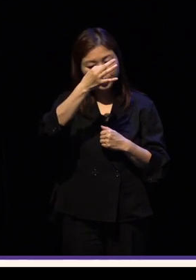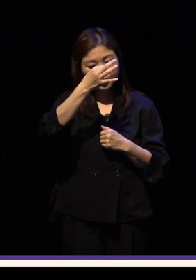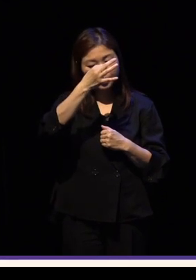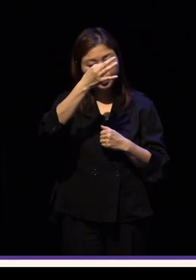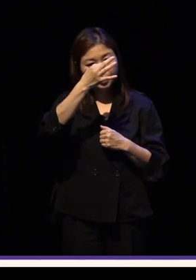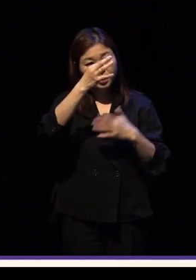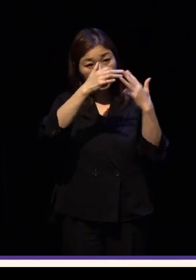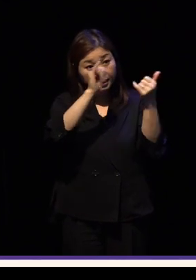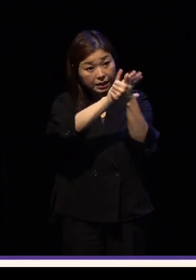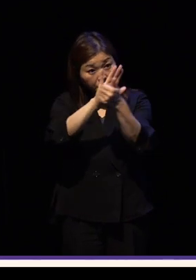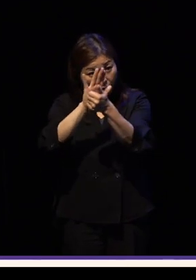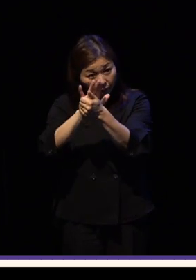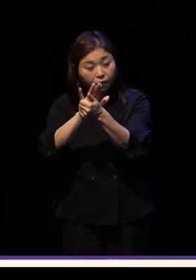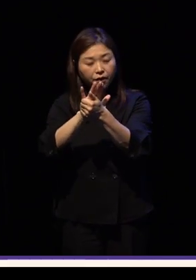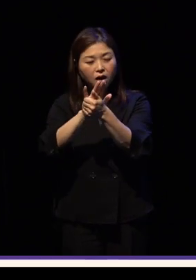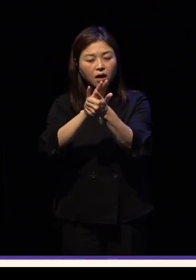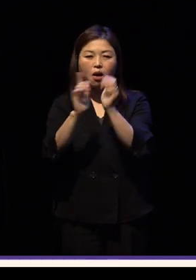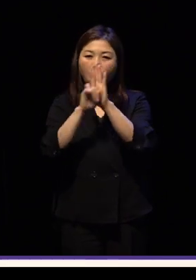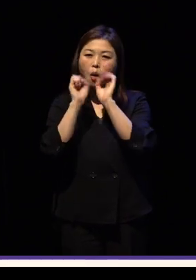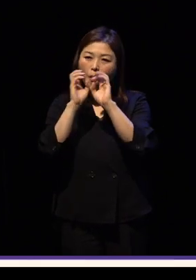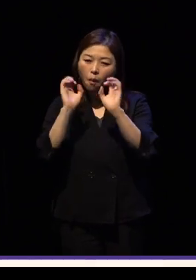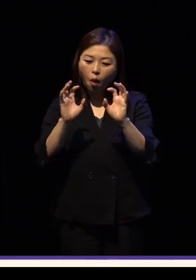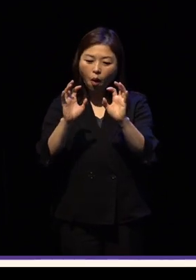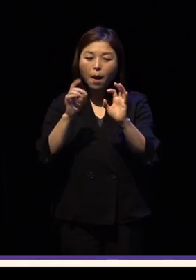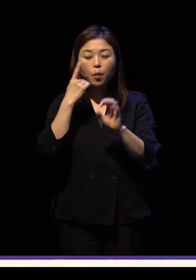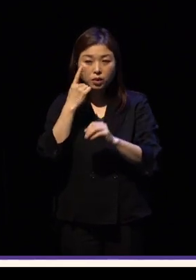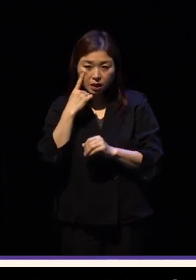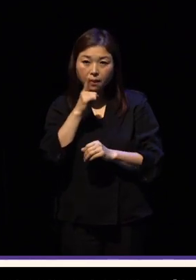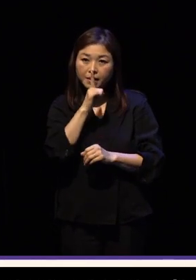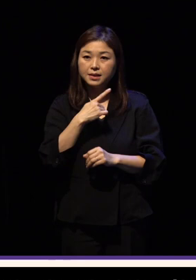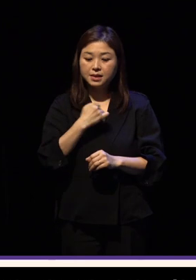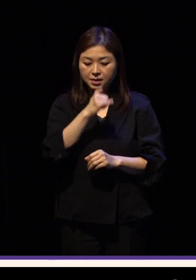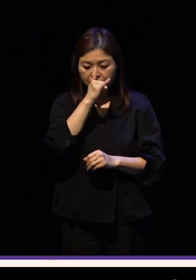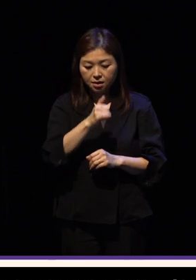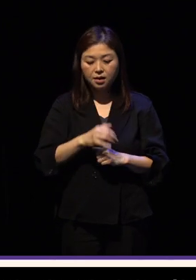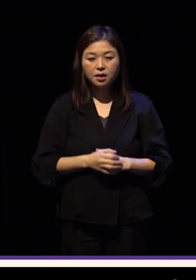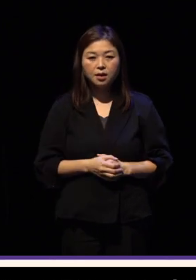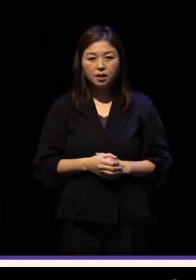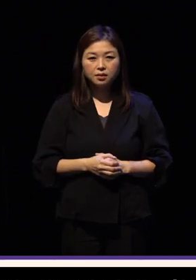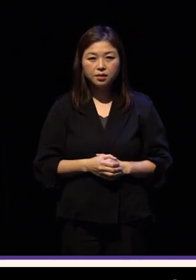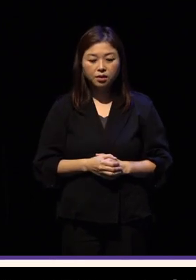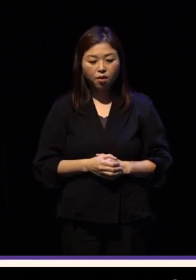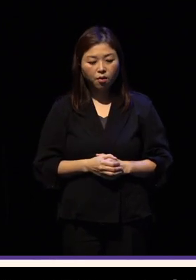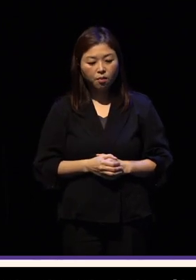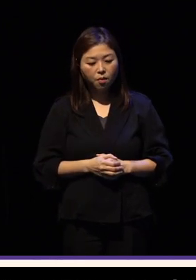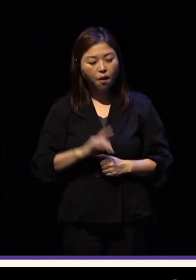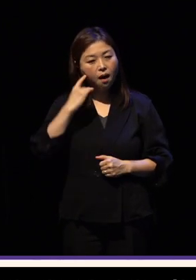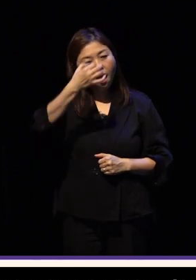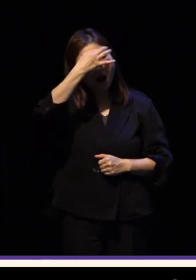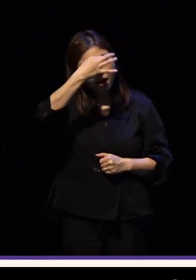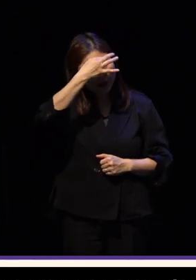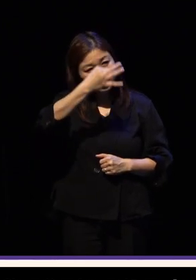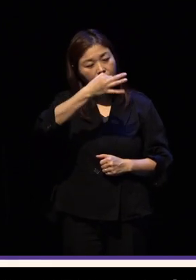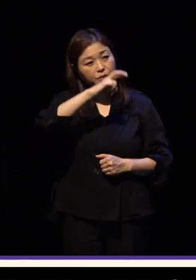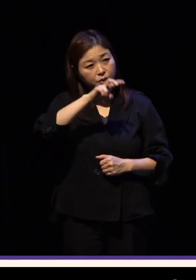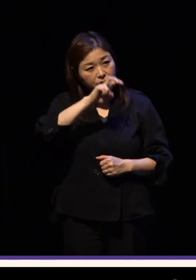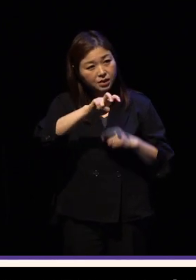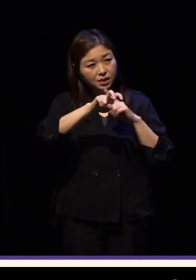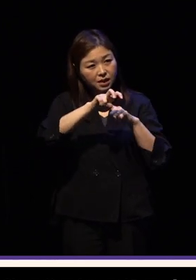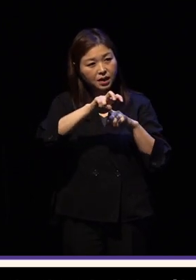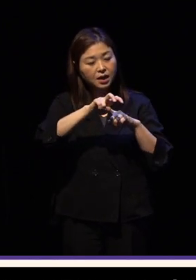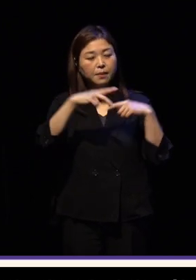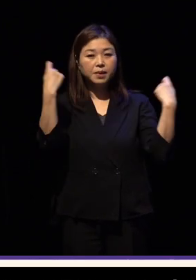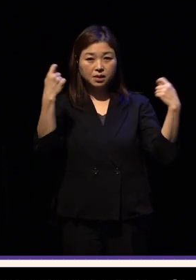대대적으로 대국민 캠페인을 하자라고 해서 그 아트 포레스트 뮤직 페스티벌을 그 잠실